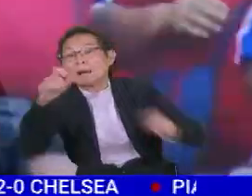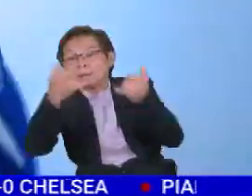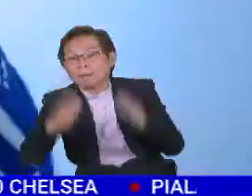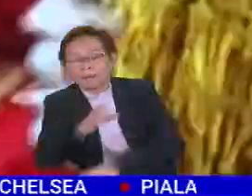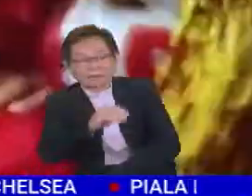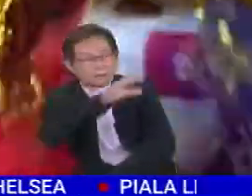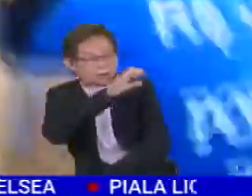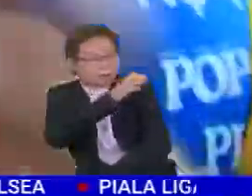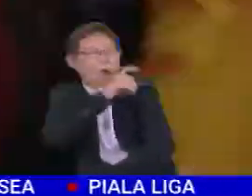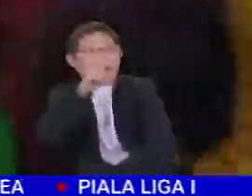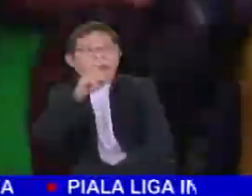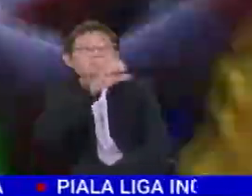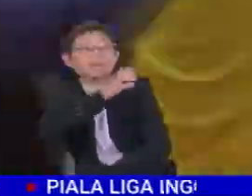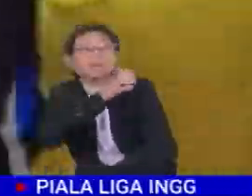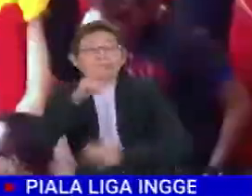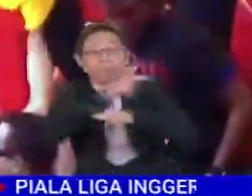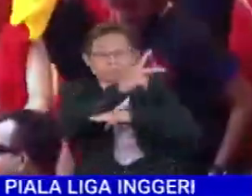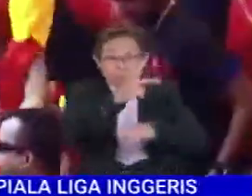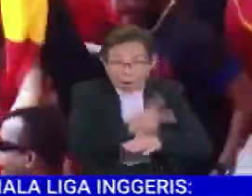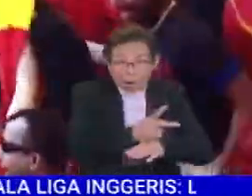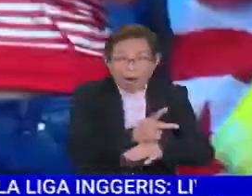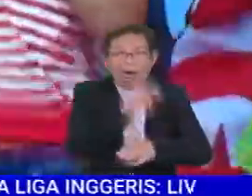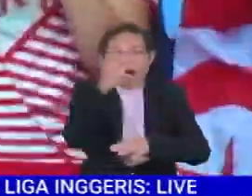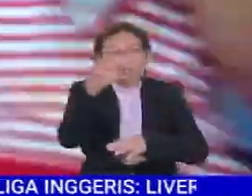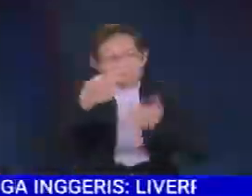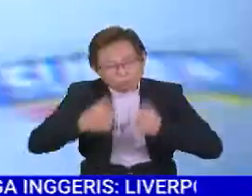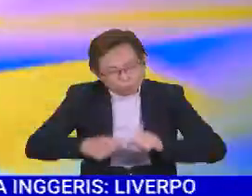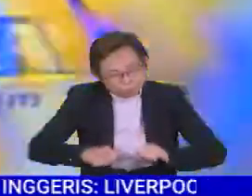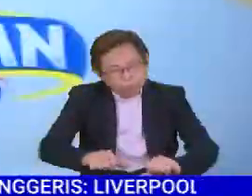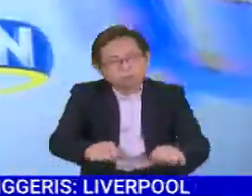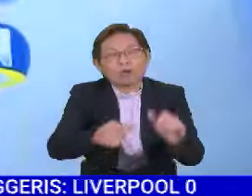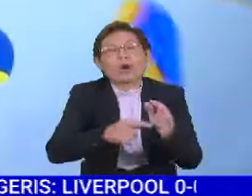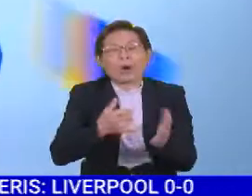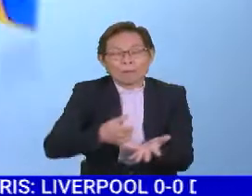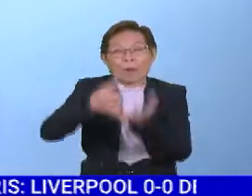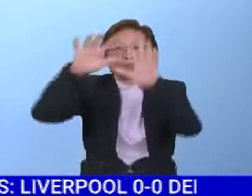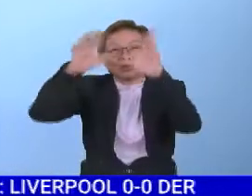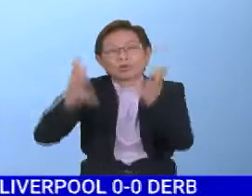jurulatih kebangsaan. Selama 20 tahun, RTM tidak pernah terlepas menyiarkan perlawanan Piala Dunia dalam usaha